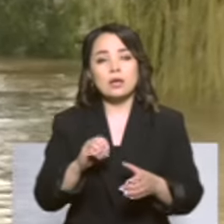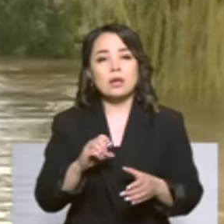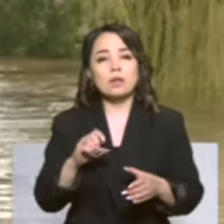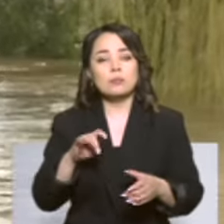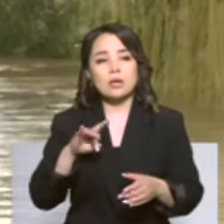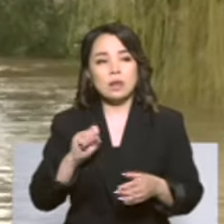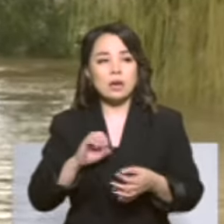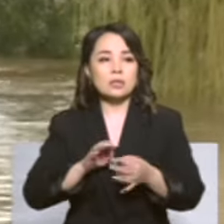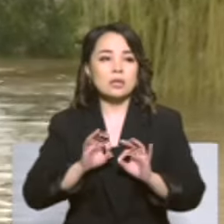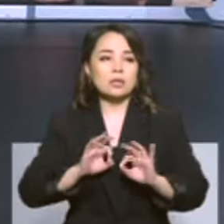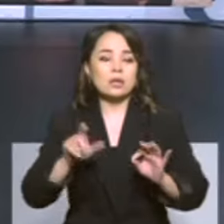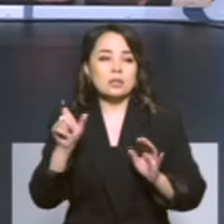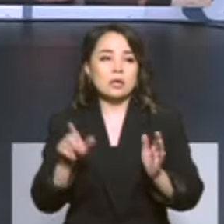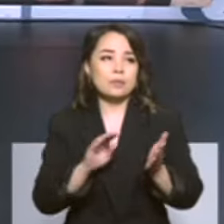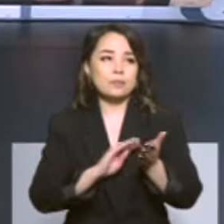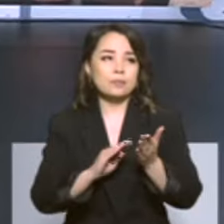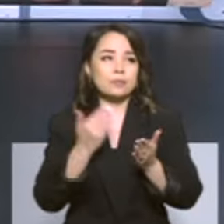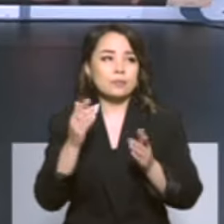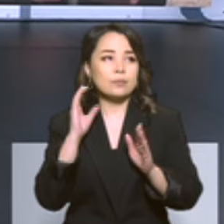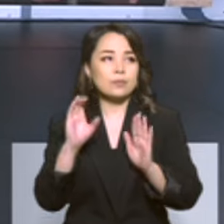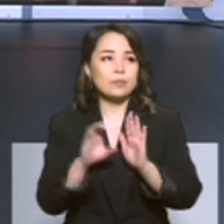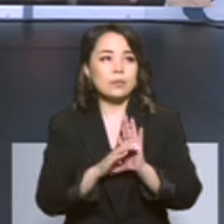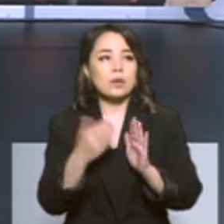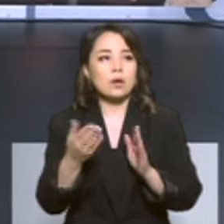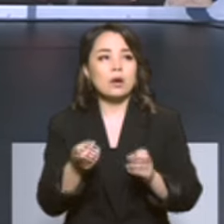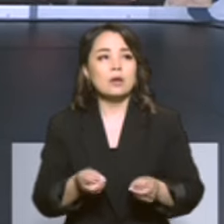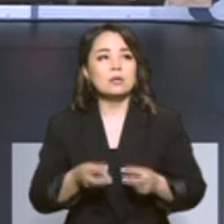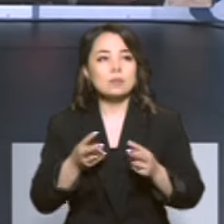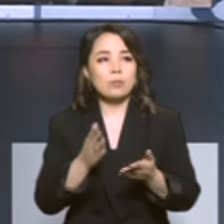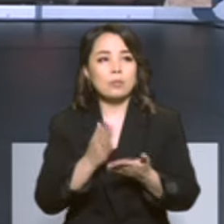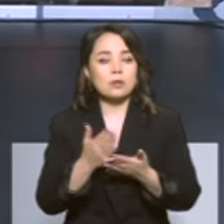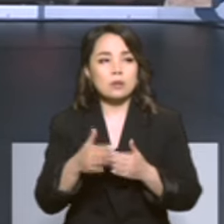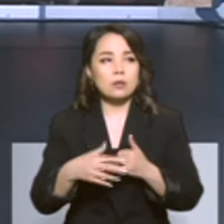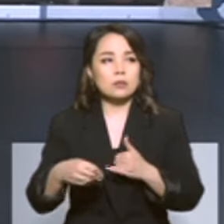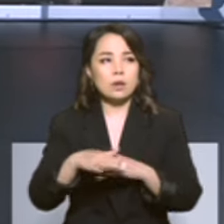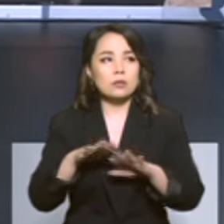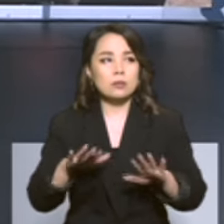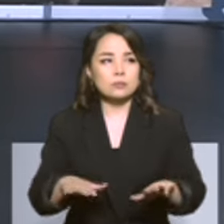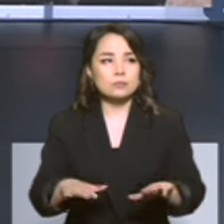Каленова Қызылжар ауданында жүр. Эльмира, қандай ауылдарға қауіп төніп тұр?